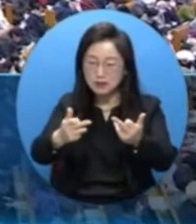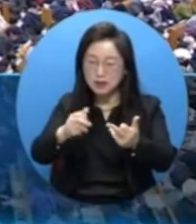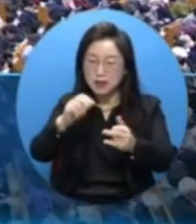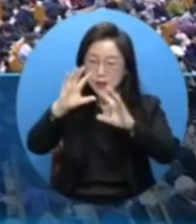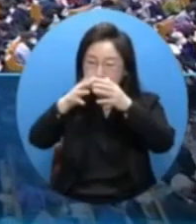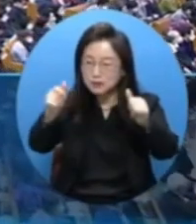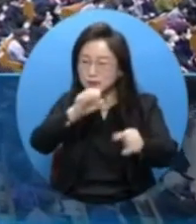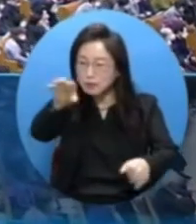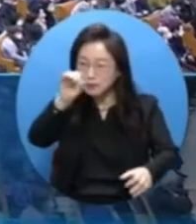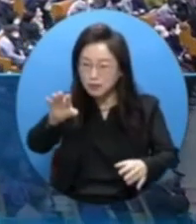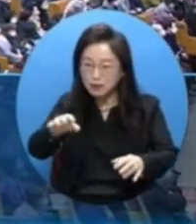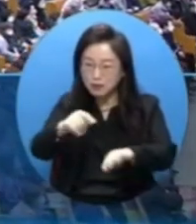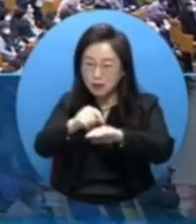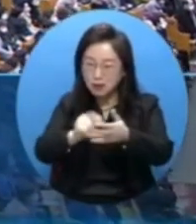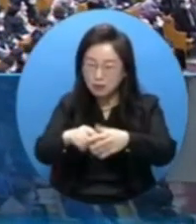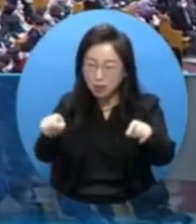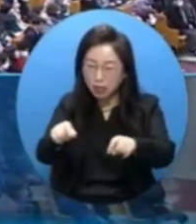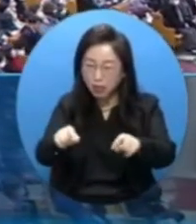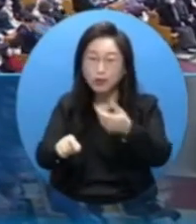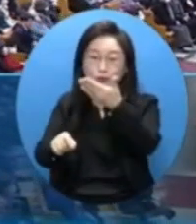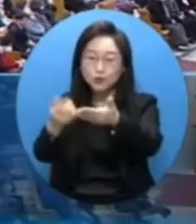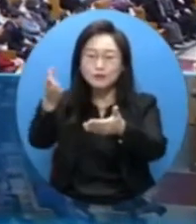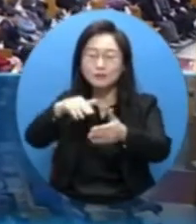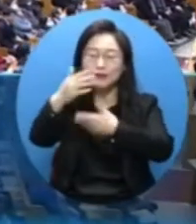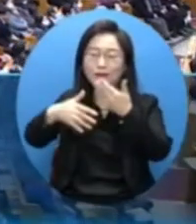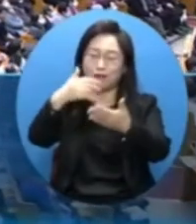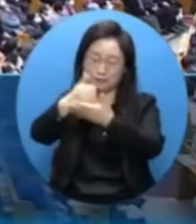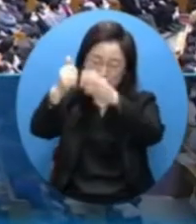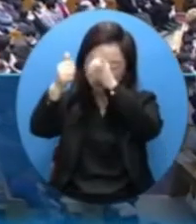하나님 야훼께 충성하였으므로